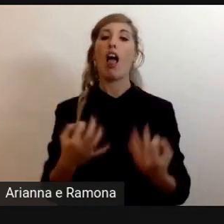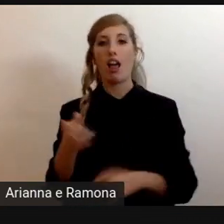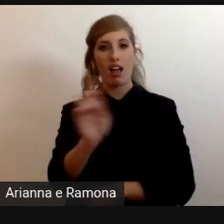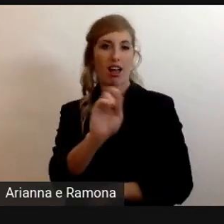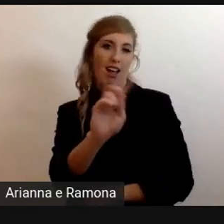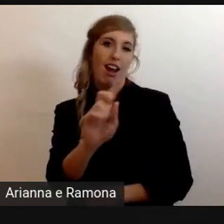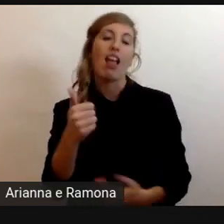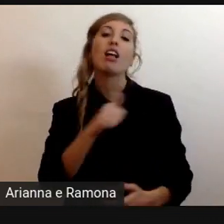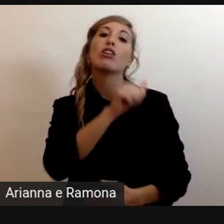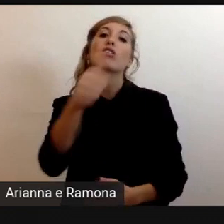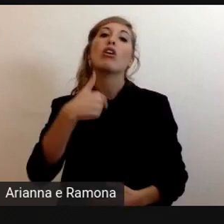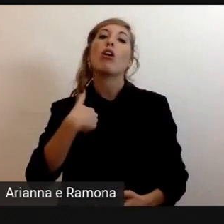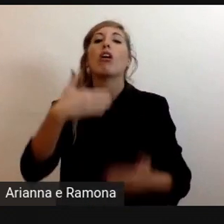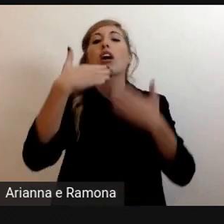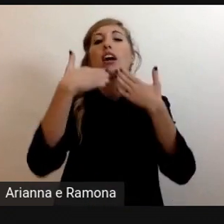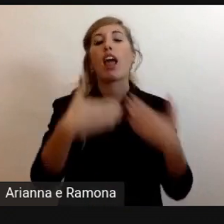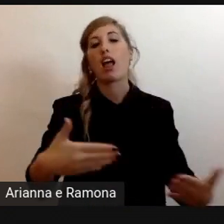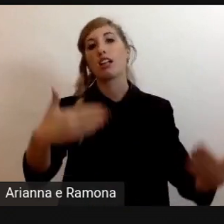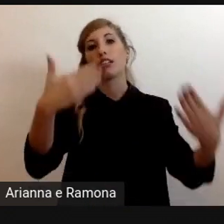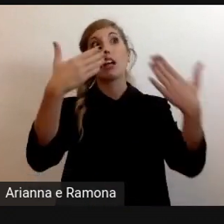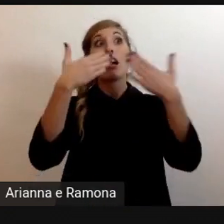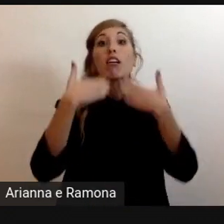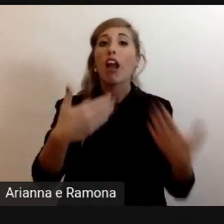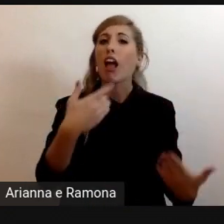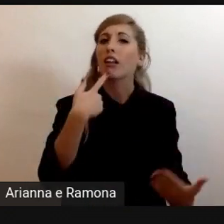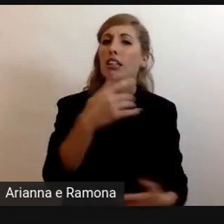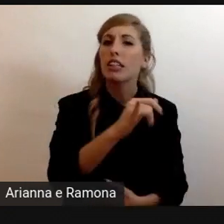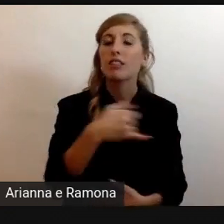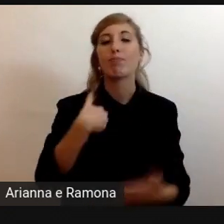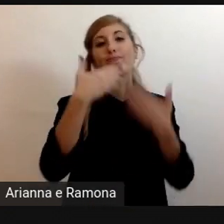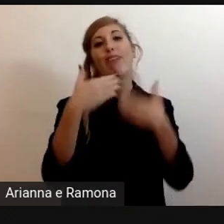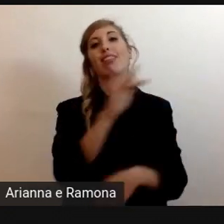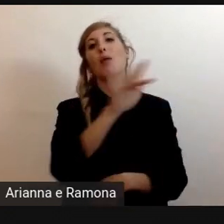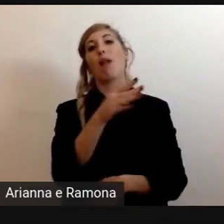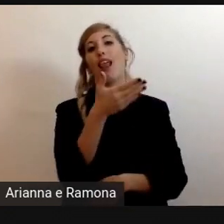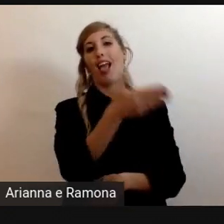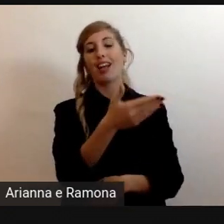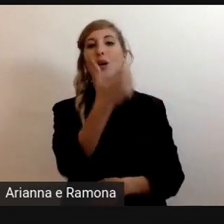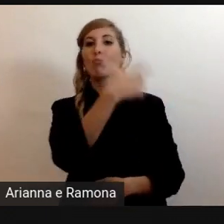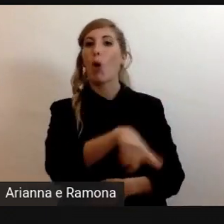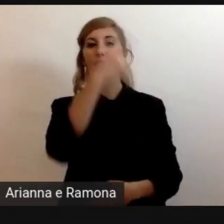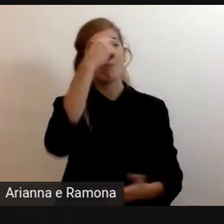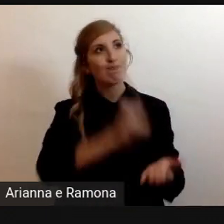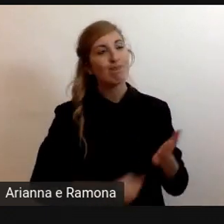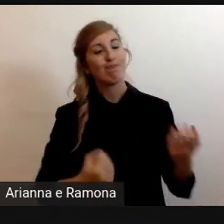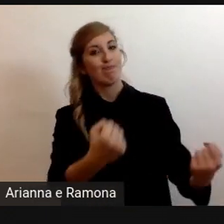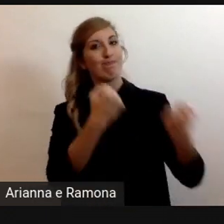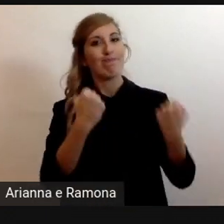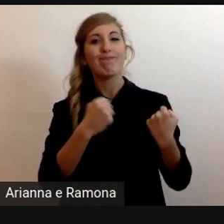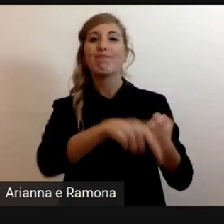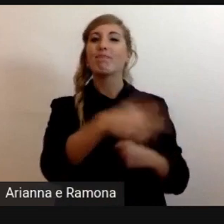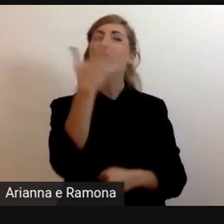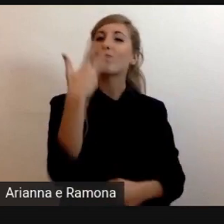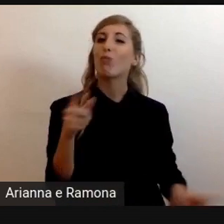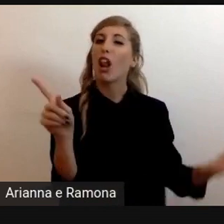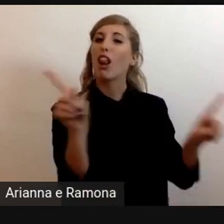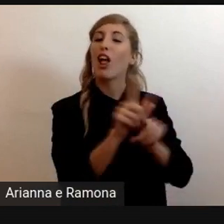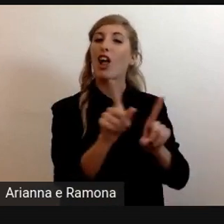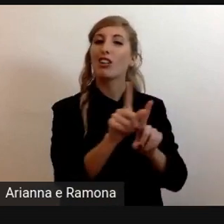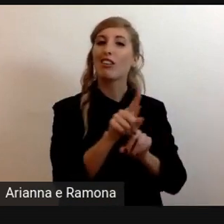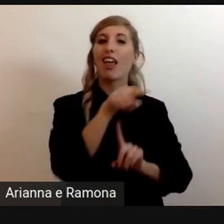un ringraziamento un ringraziamento a de blanck per la caparbietà con cui ha voluto comunque dare